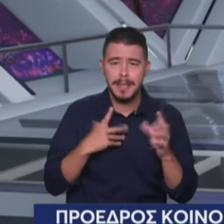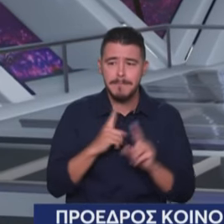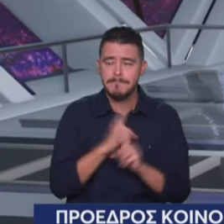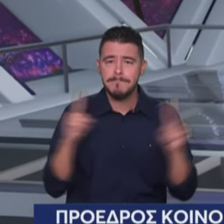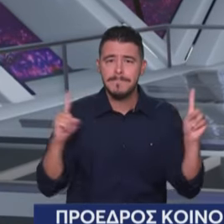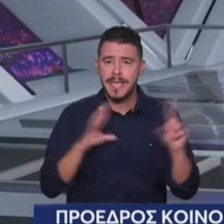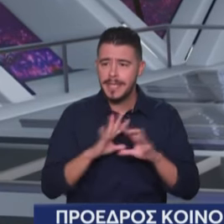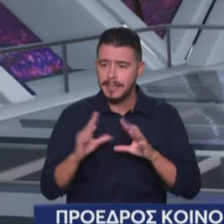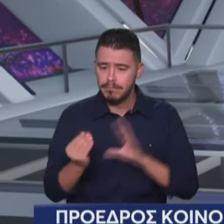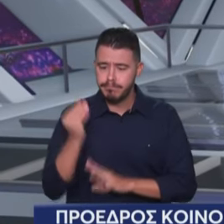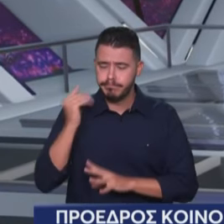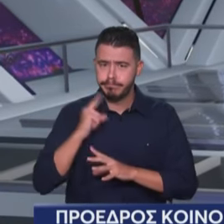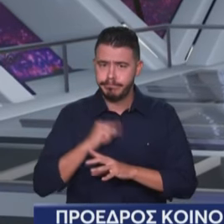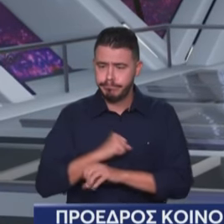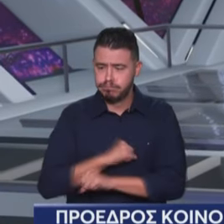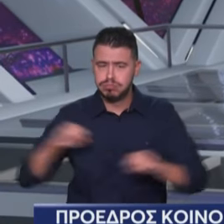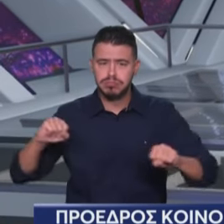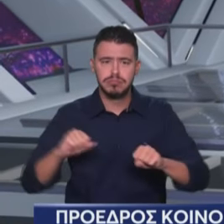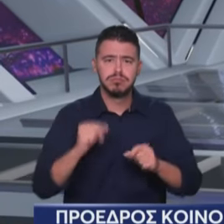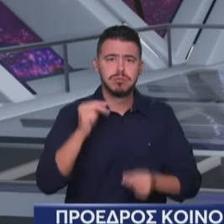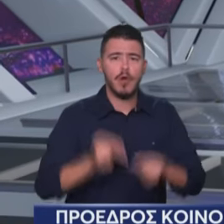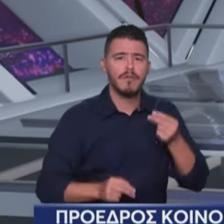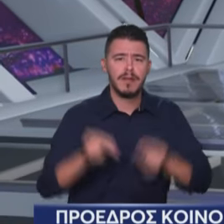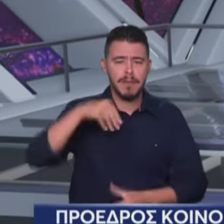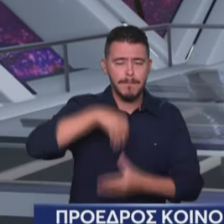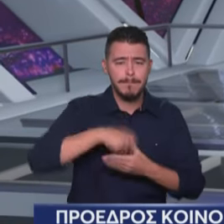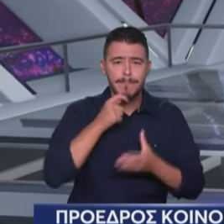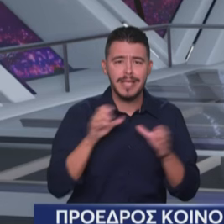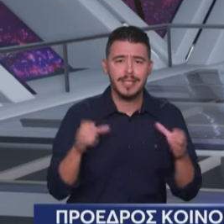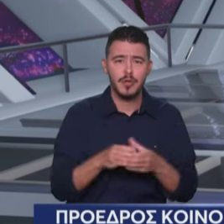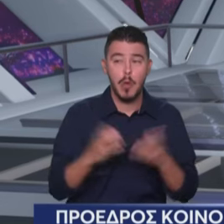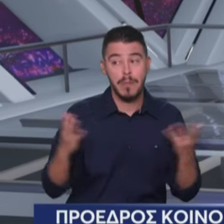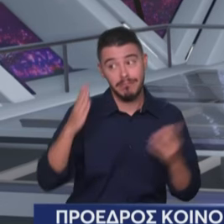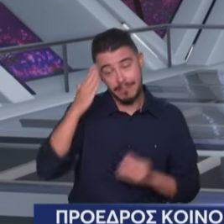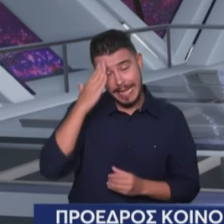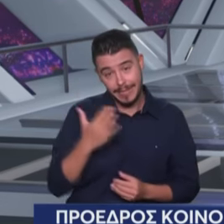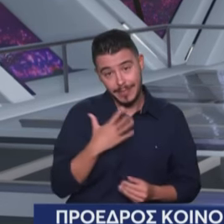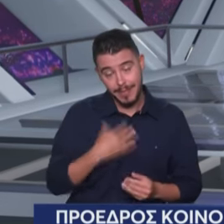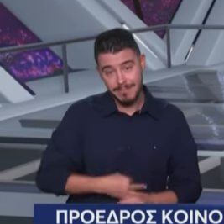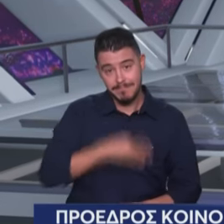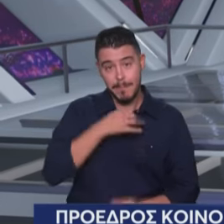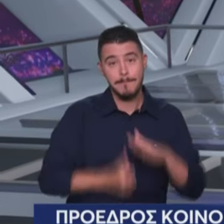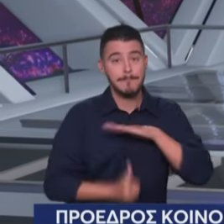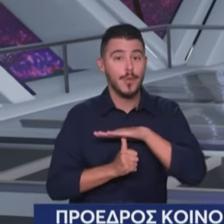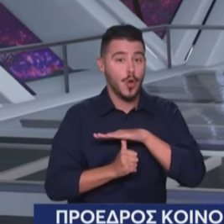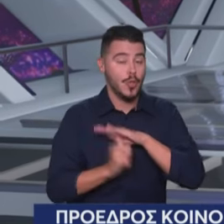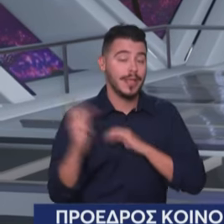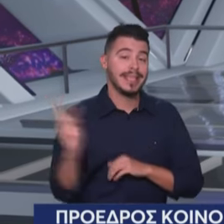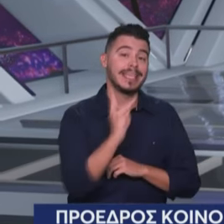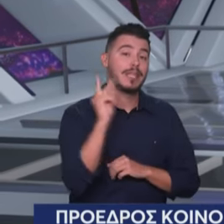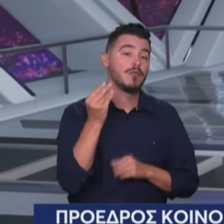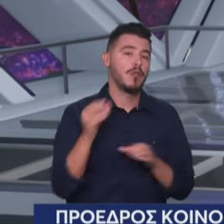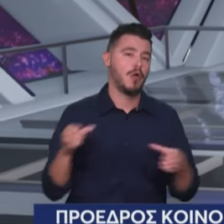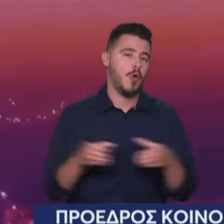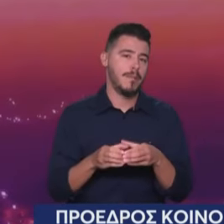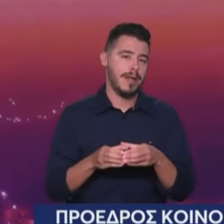οποία ομολογουμένως, κύριε Παπάκη, καλησπέρα. Καλησπέρα σας. Κύριε Πρόεδρε της κοινοβουλευτικής ομάδας επί του παρόντος,